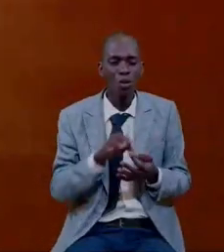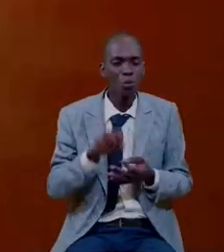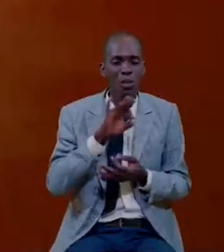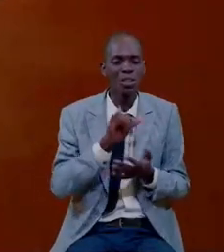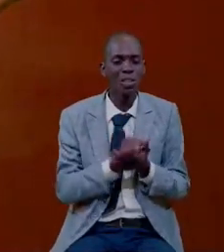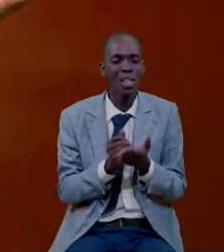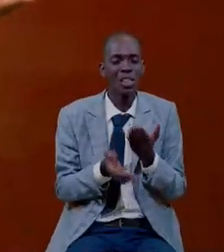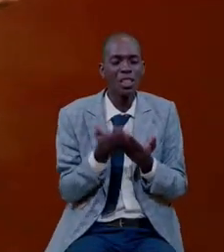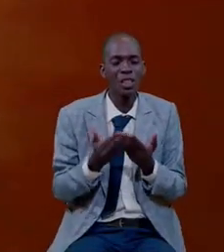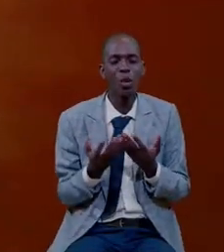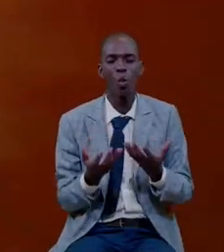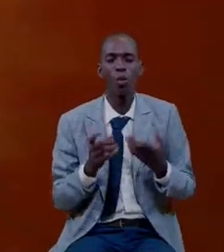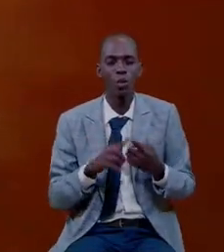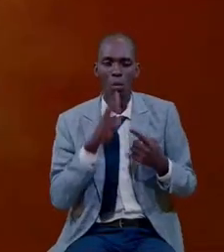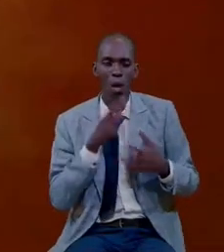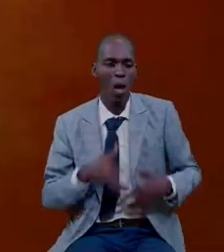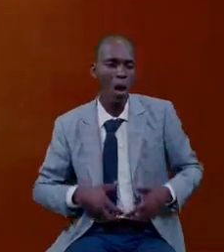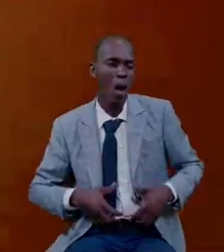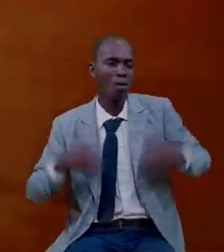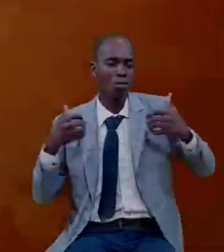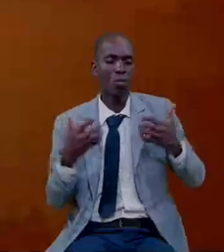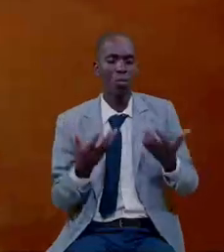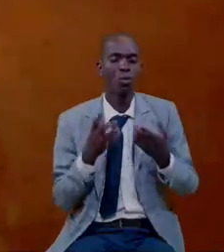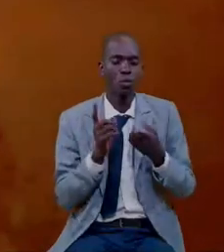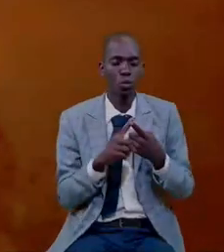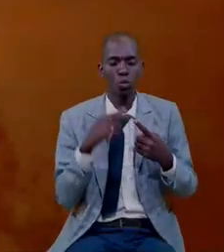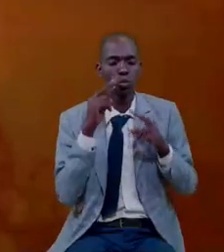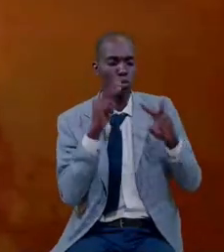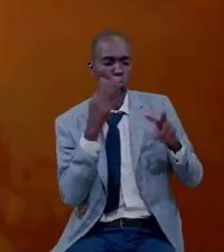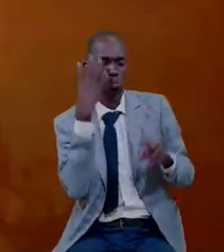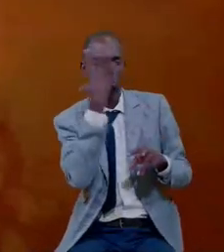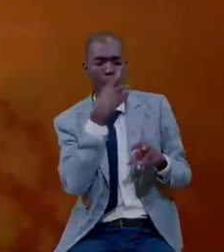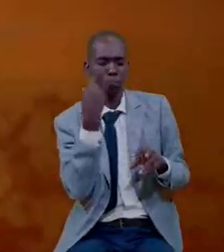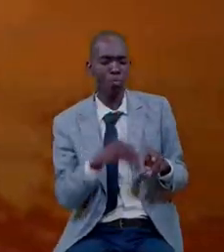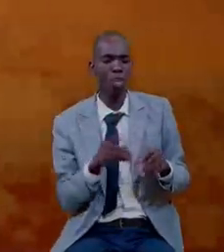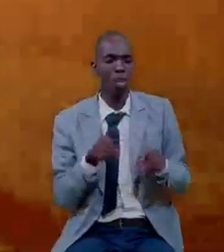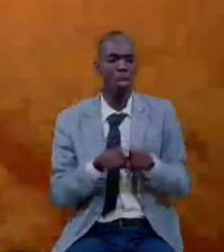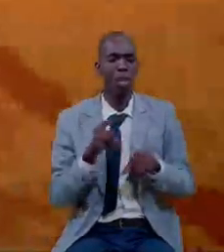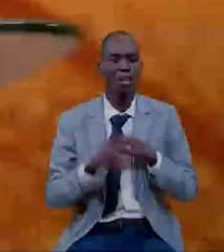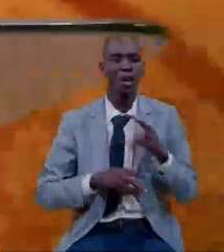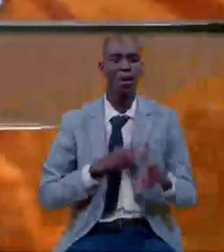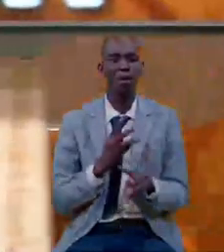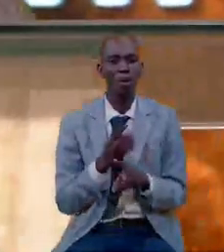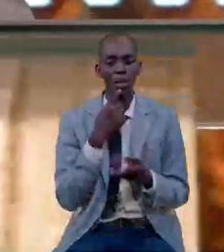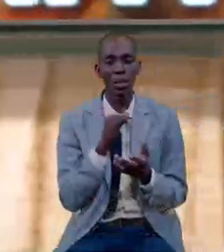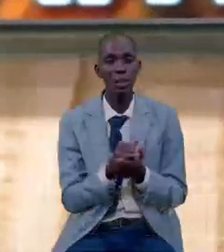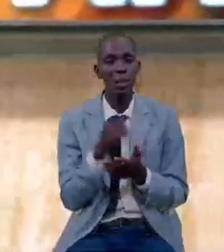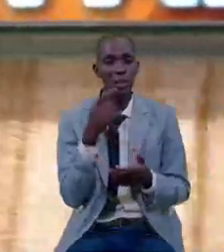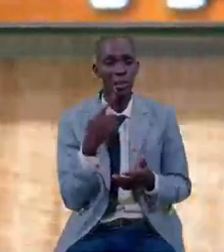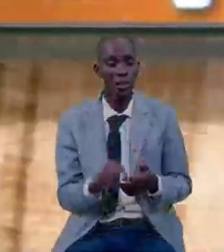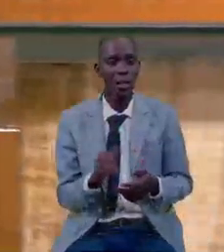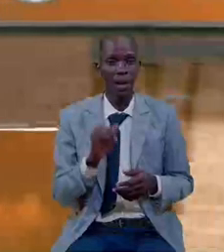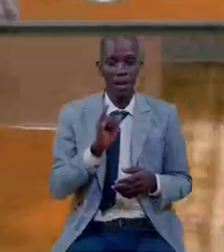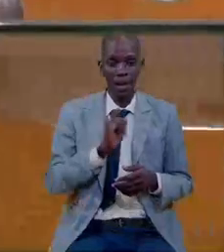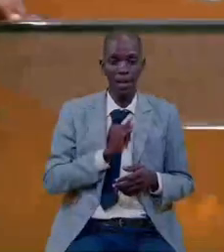facilement, celui-là qui ressemble au monde, celui-là qui donne des excuses comme Adam, que le